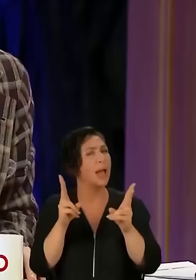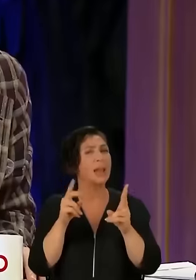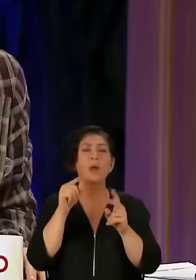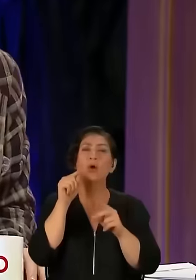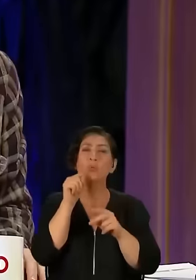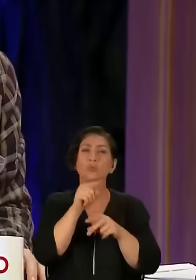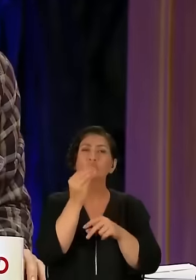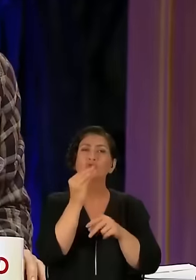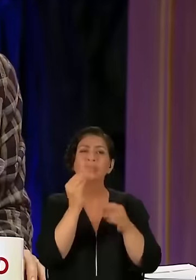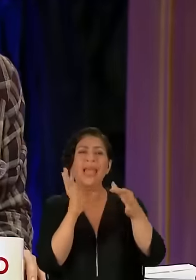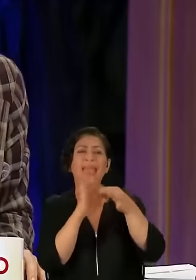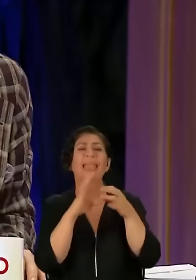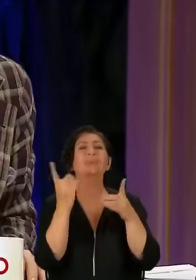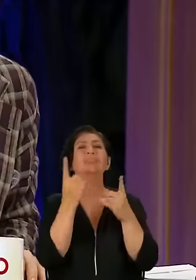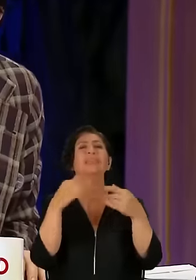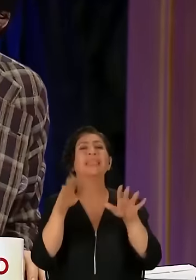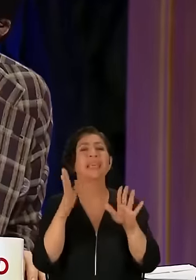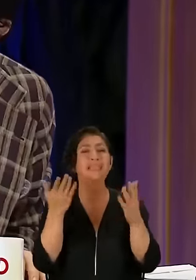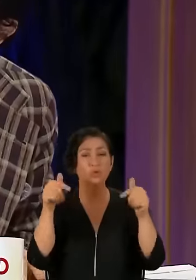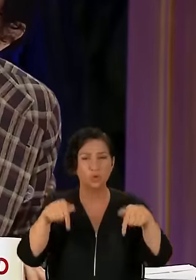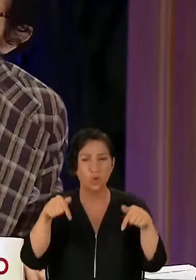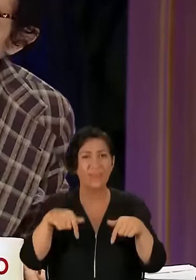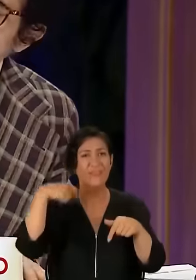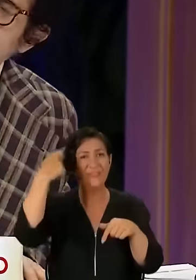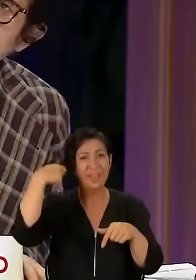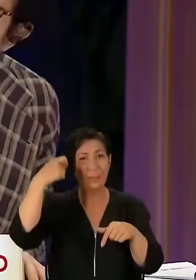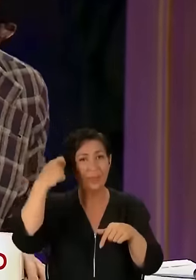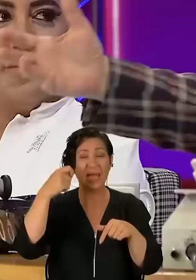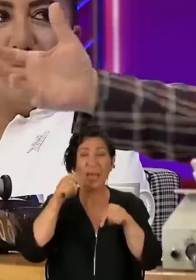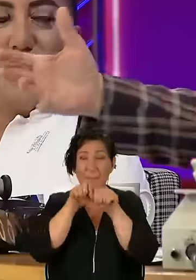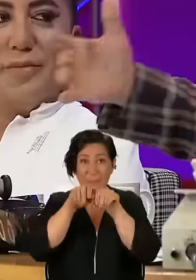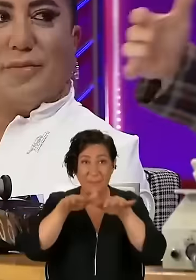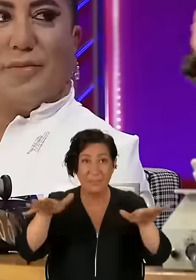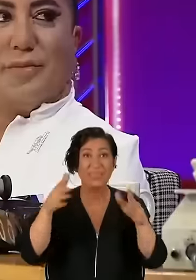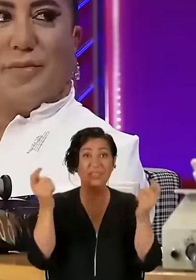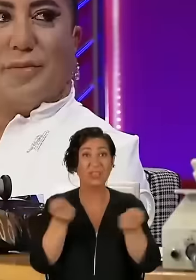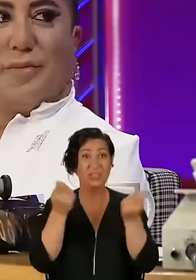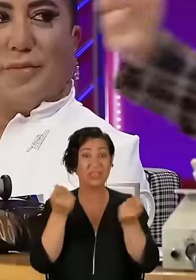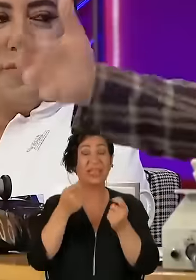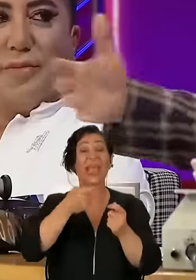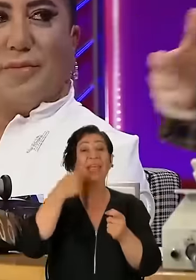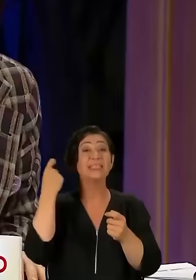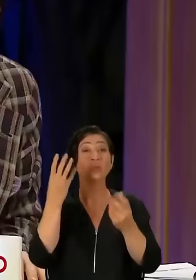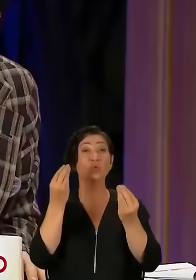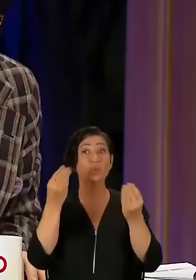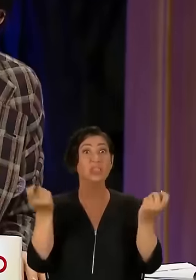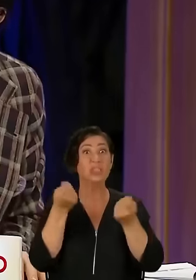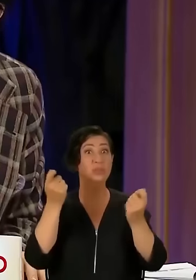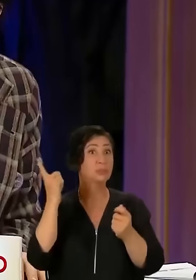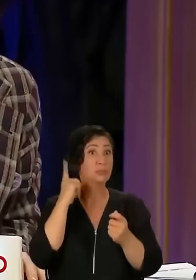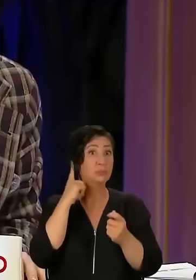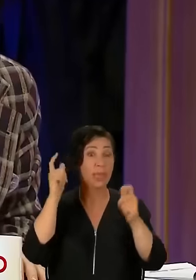bu çocukla ilgili bir şey değil. Zaten şu anda filmini piyasaya sürmeye çalışan, eskiden çok iş